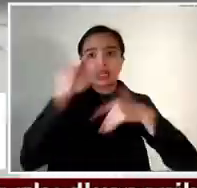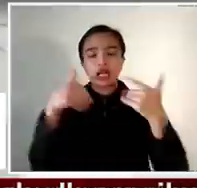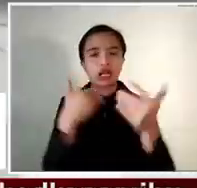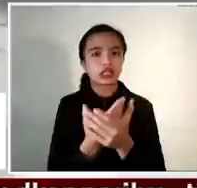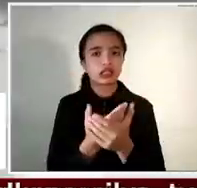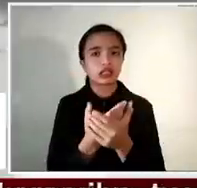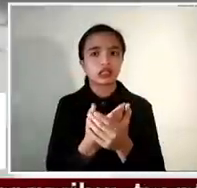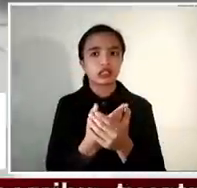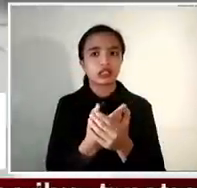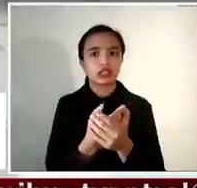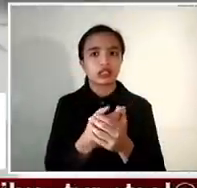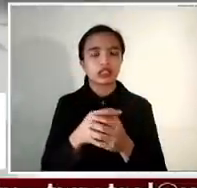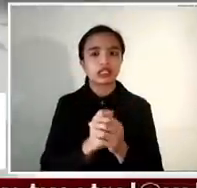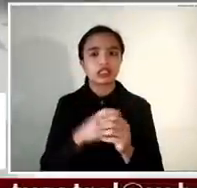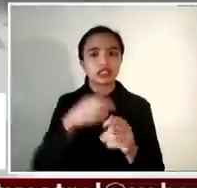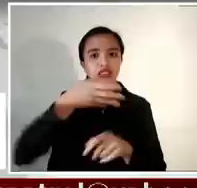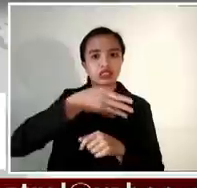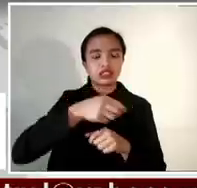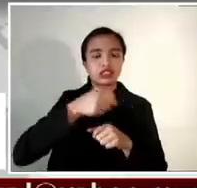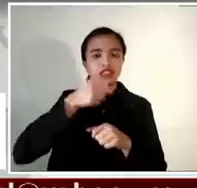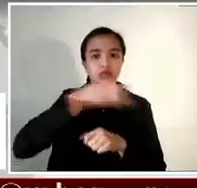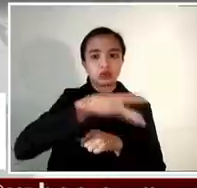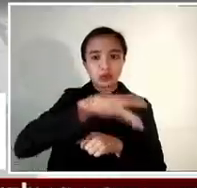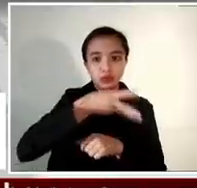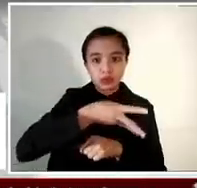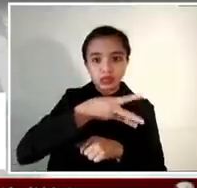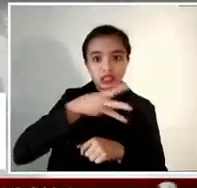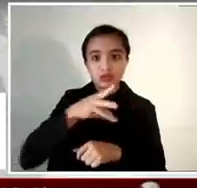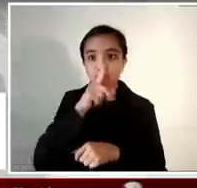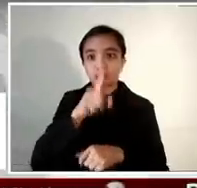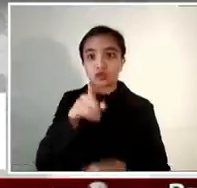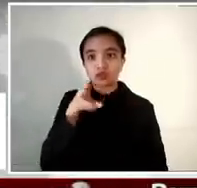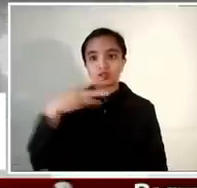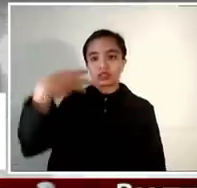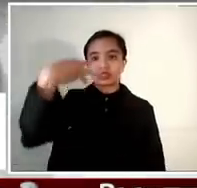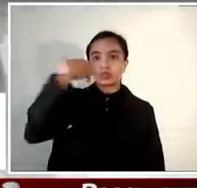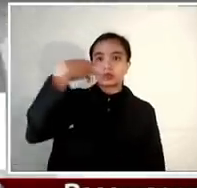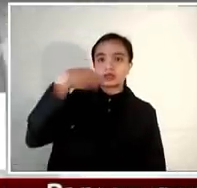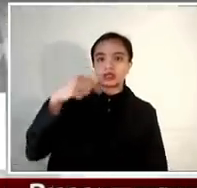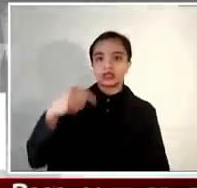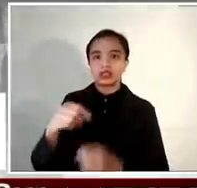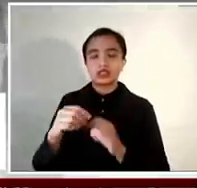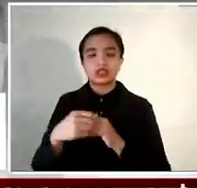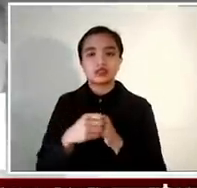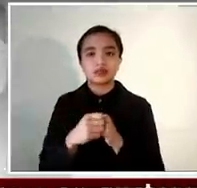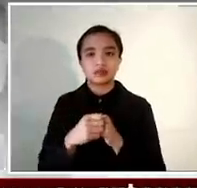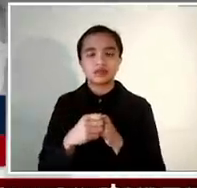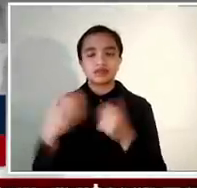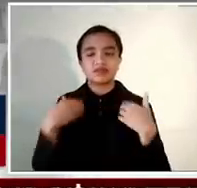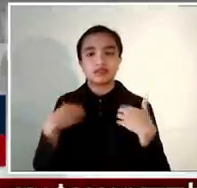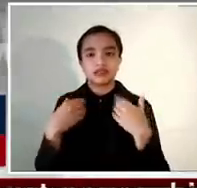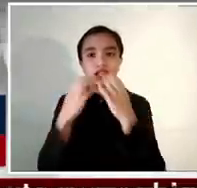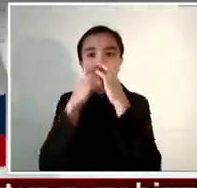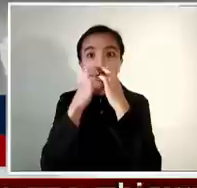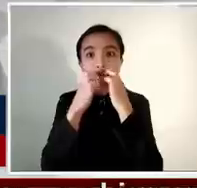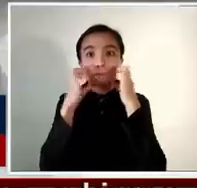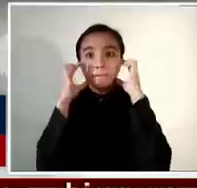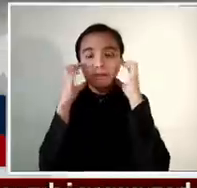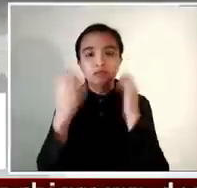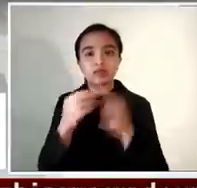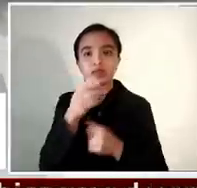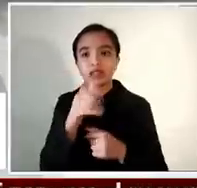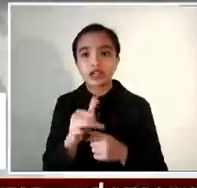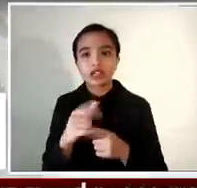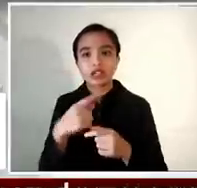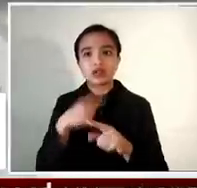biglang ihian ni Baron si Ping. Talagang inihian niya ako sa bibig. Buti meron akong packaging tape. Nung hindi ko na